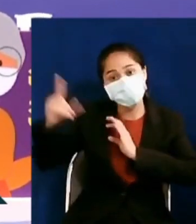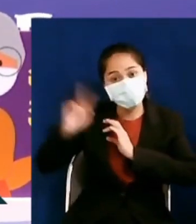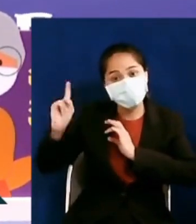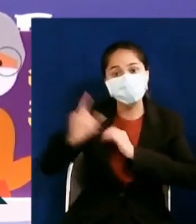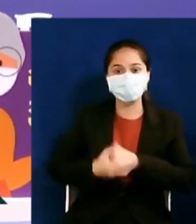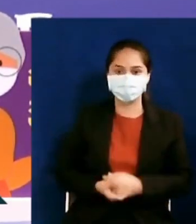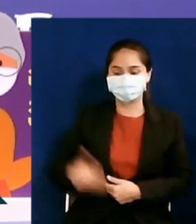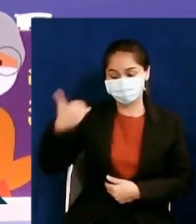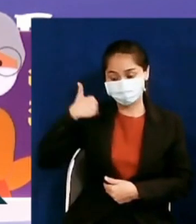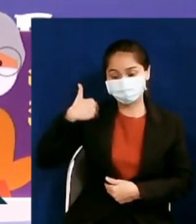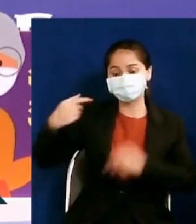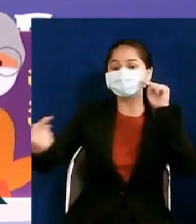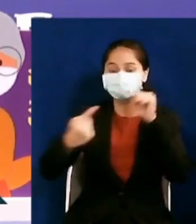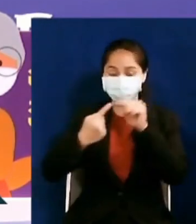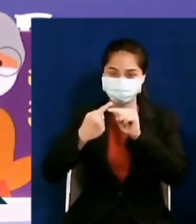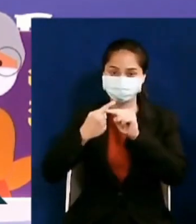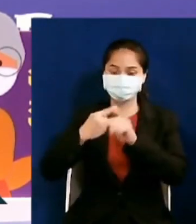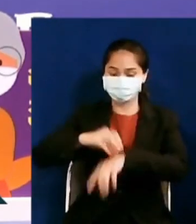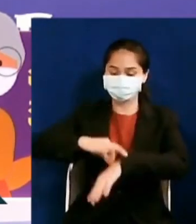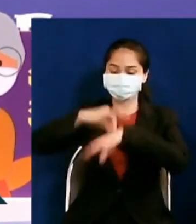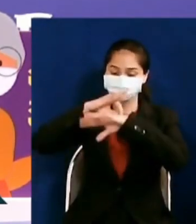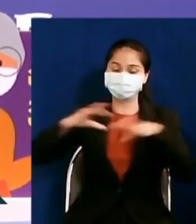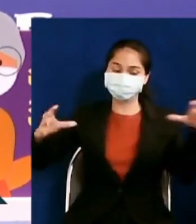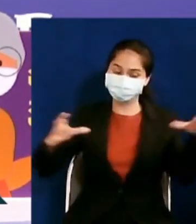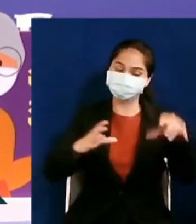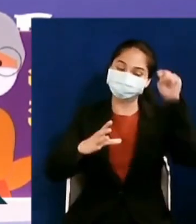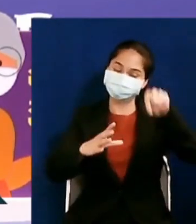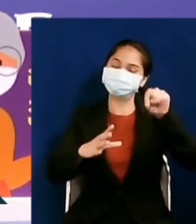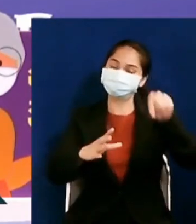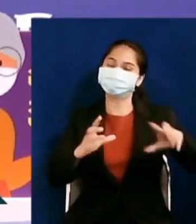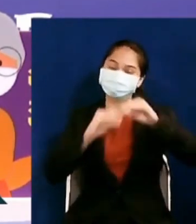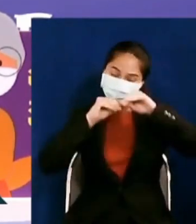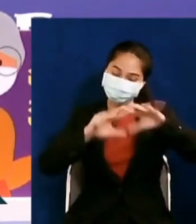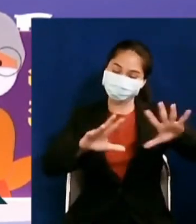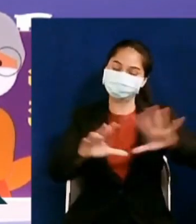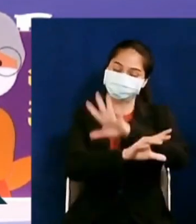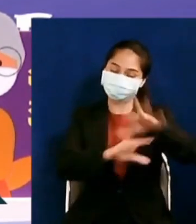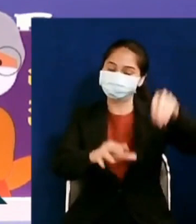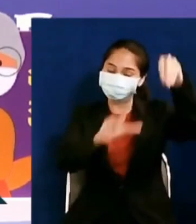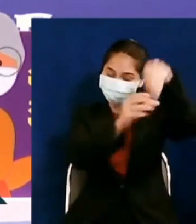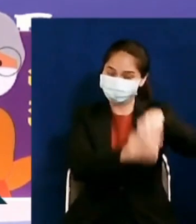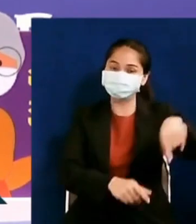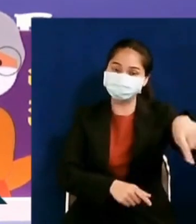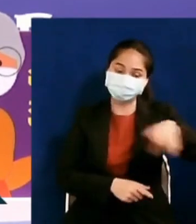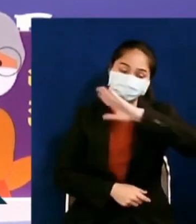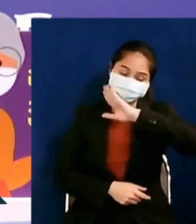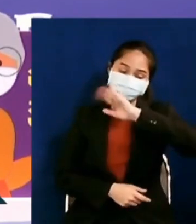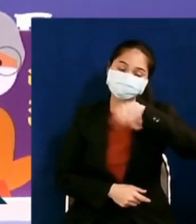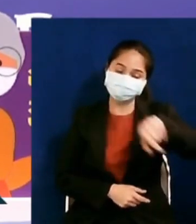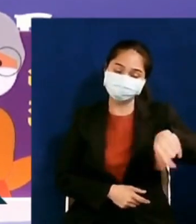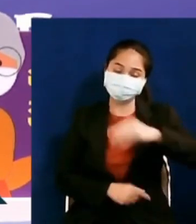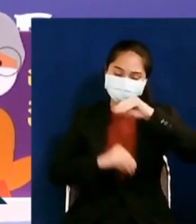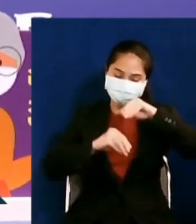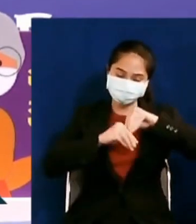ตรวจ RT-PCR จะบอกได้ว่าตรวจเจอหรือไม่เจอเท่านั้นแต่ถ้าดูว่าเป็นสายพันธุ์ไหนต้องส่งไปตรวจอีกทีนึงอย่างไรก็ตามระบบเฝ้าระวัง